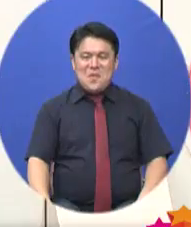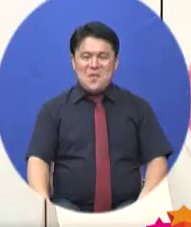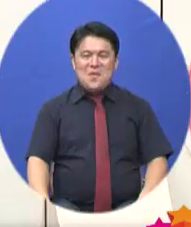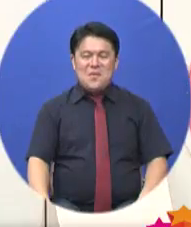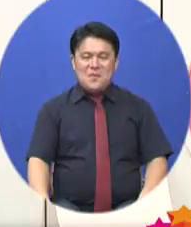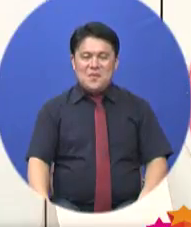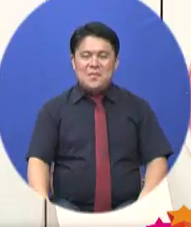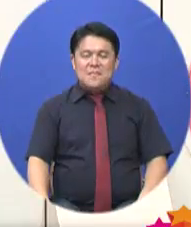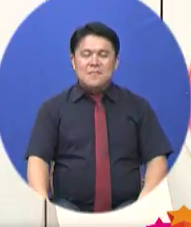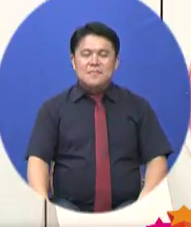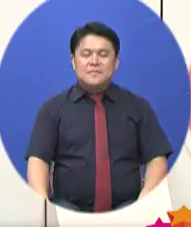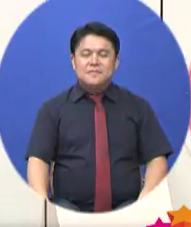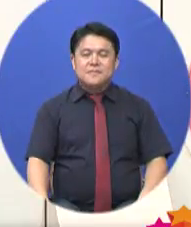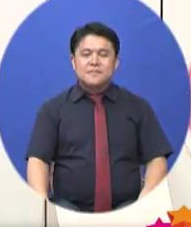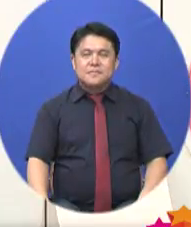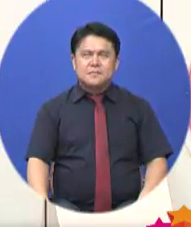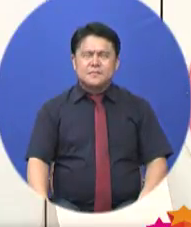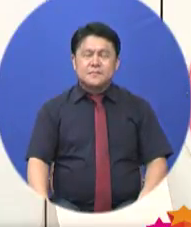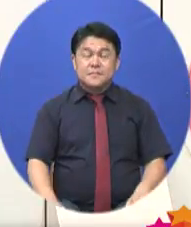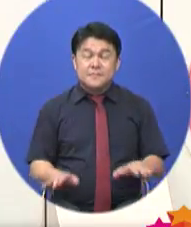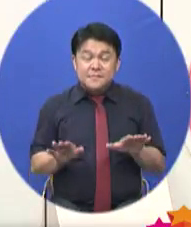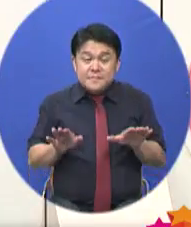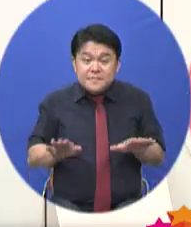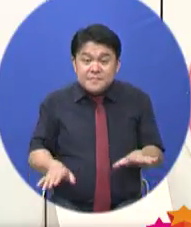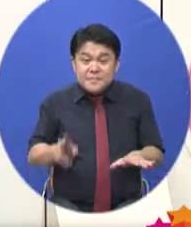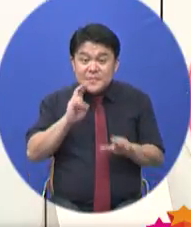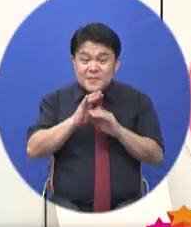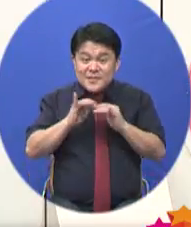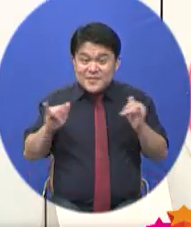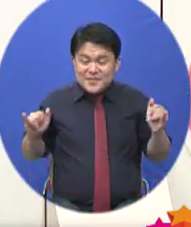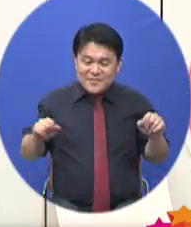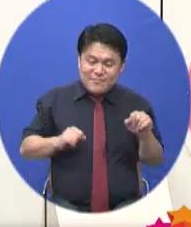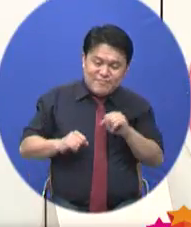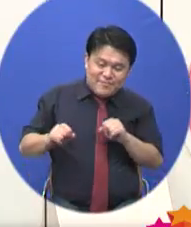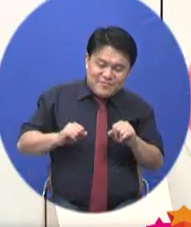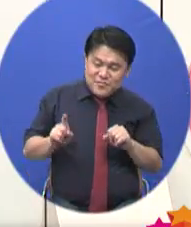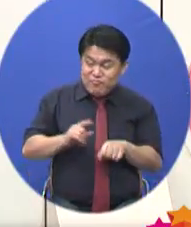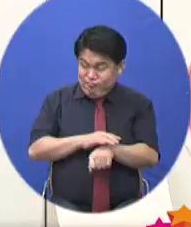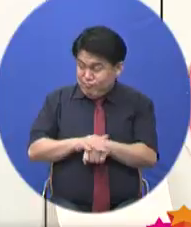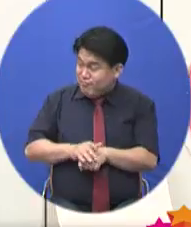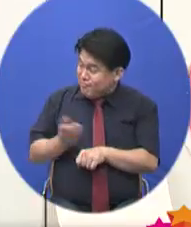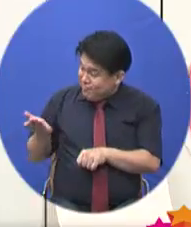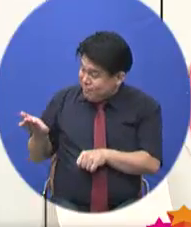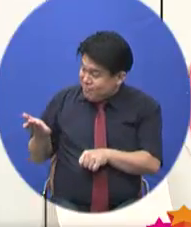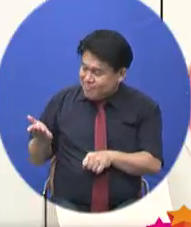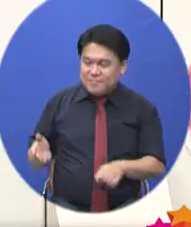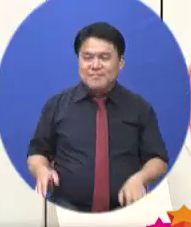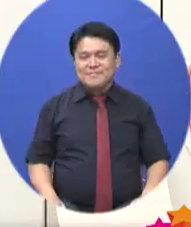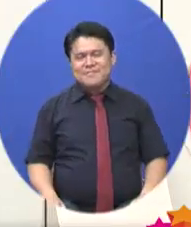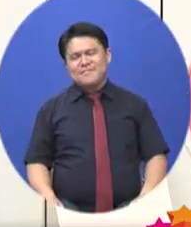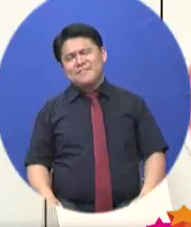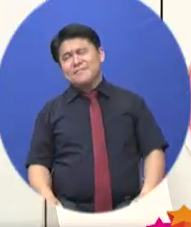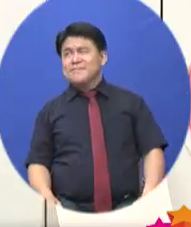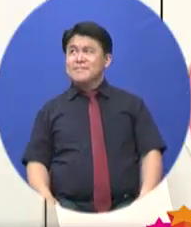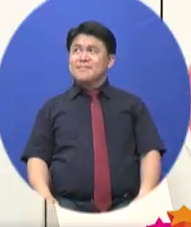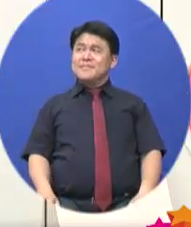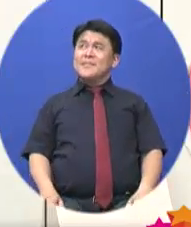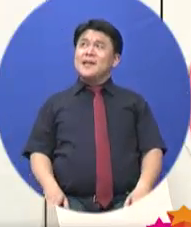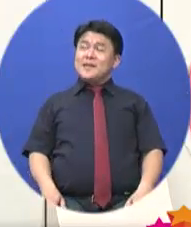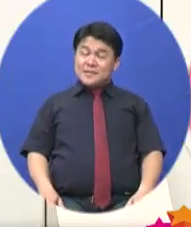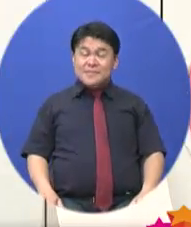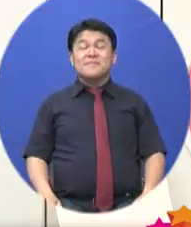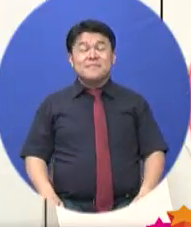네. 네. 지금 가수를 하신 걸 참 잘했다 이렇게 생각을 하세요? 뭐